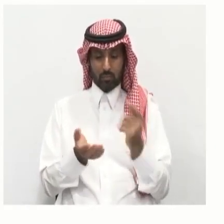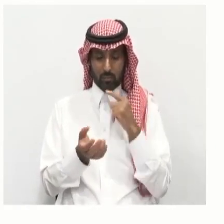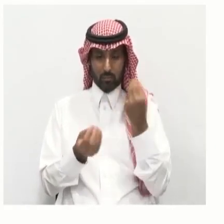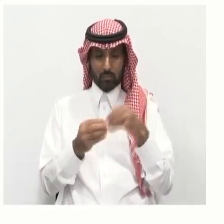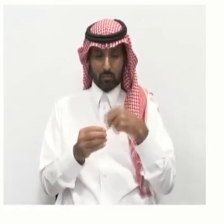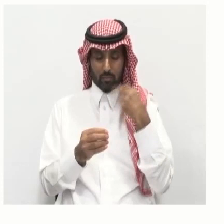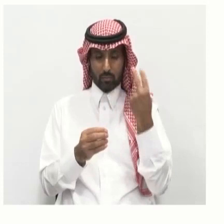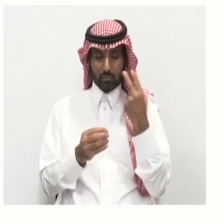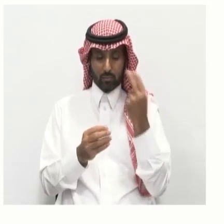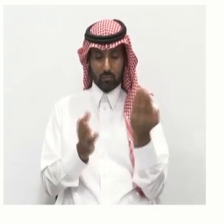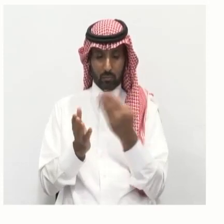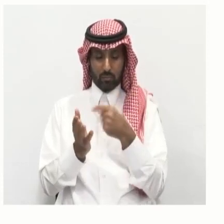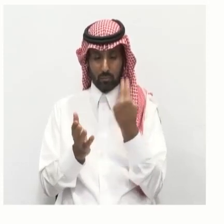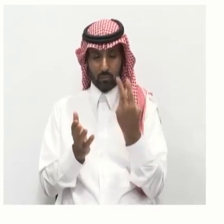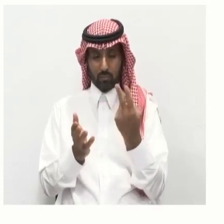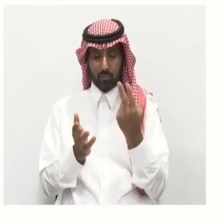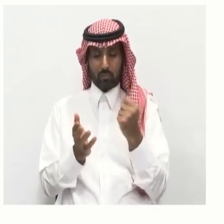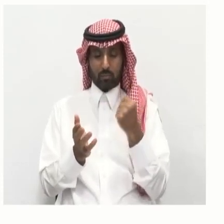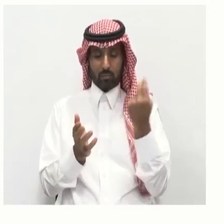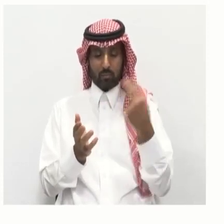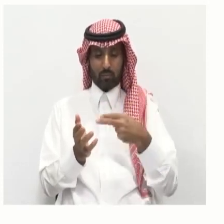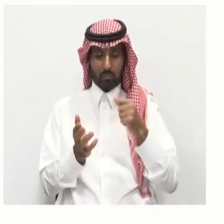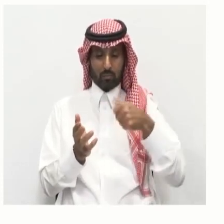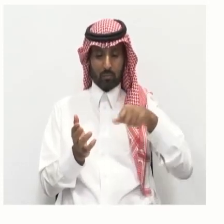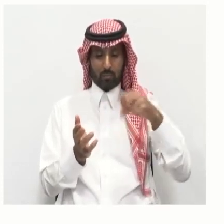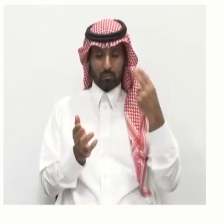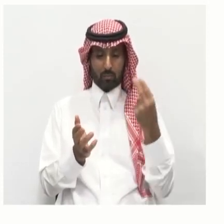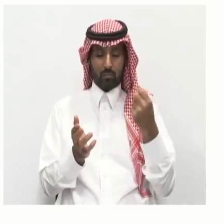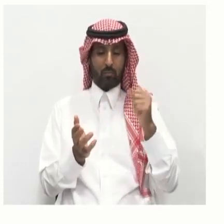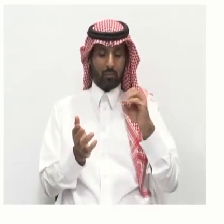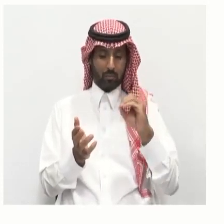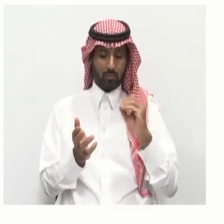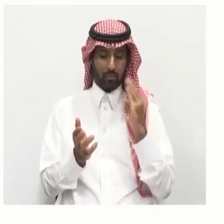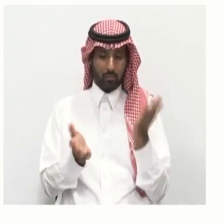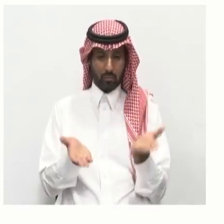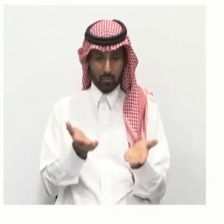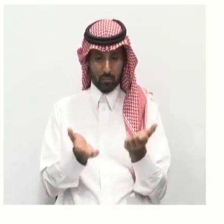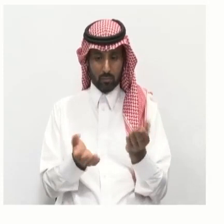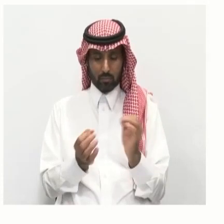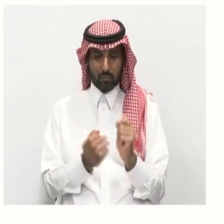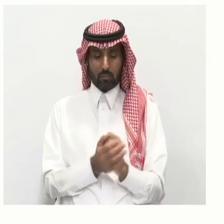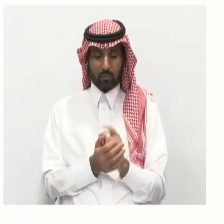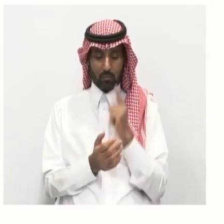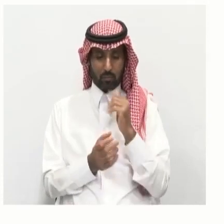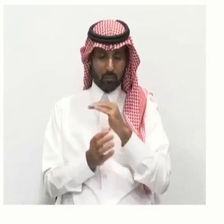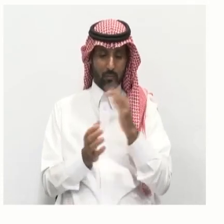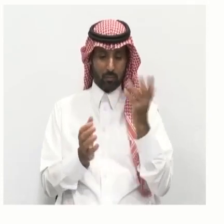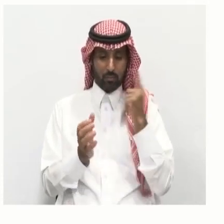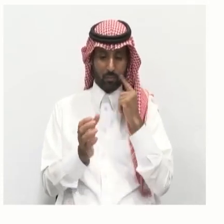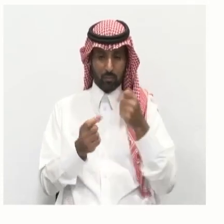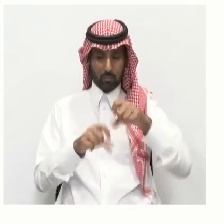وضع اين في ال h2o ولاحظ ان المعادله بتكون عندك موزونه بشكل كامل هذا بالنسبه لايش للمعادله